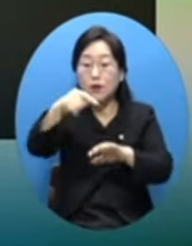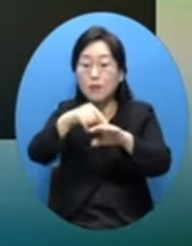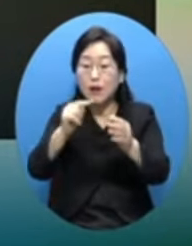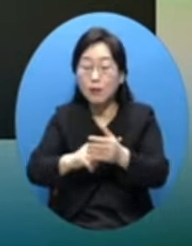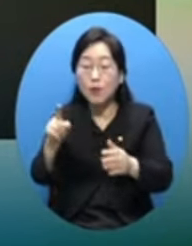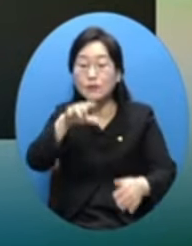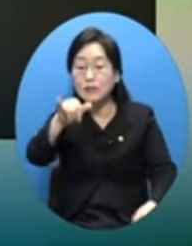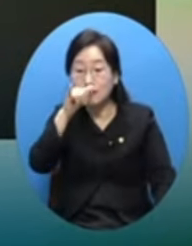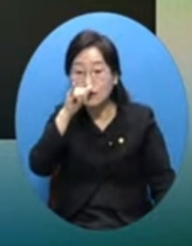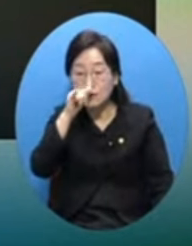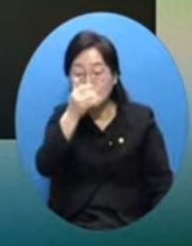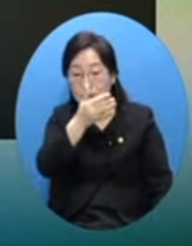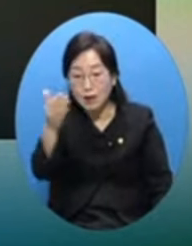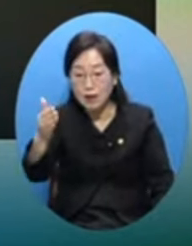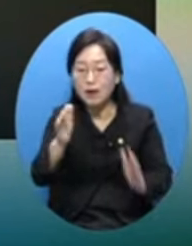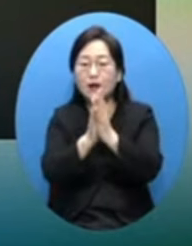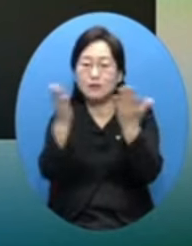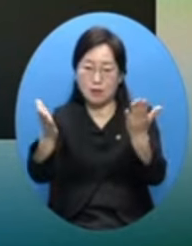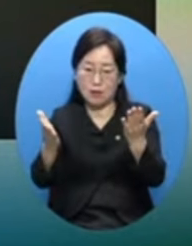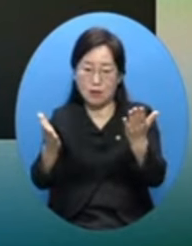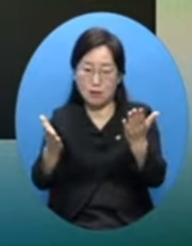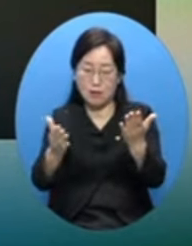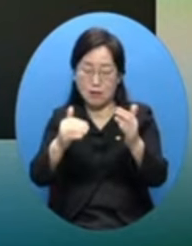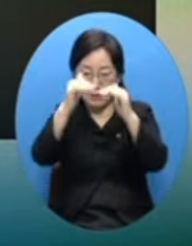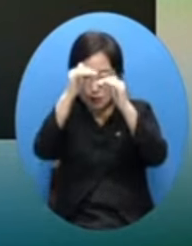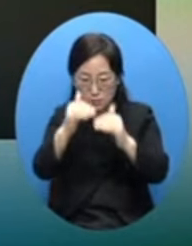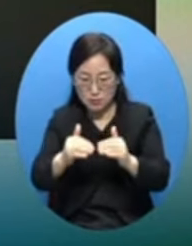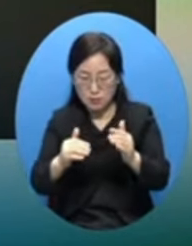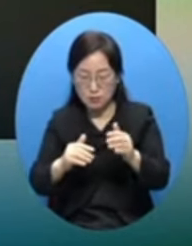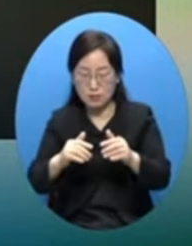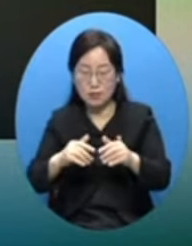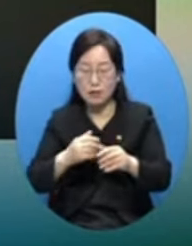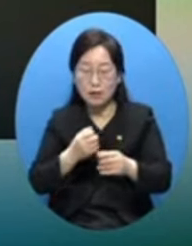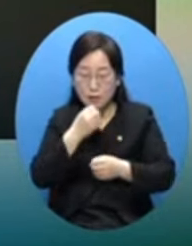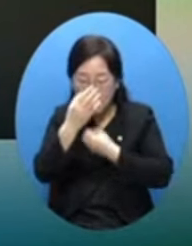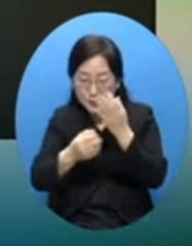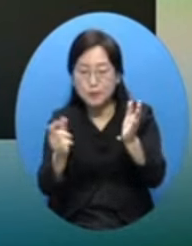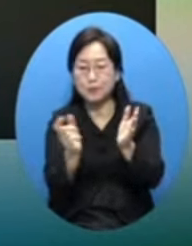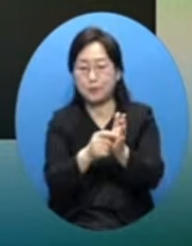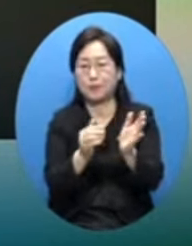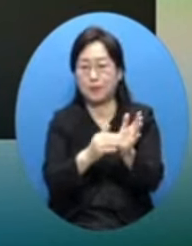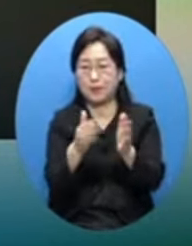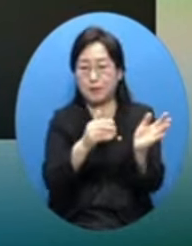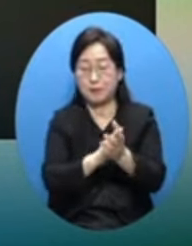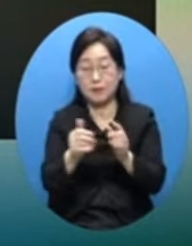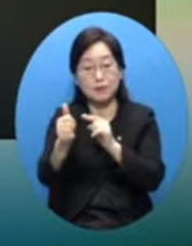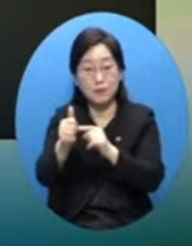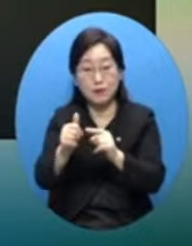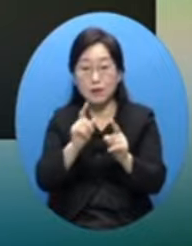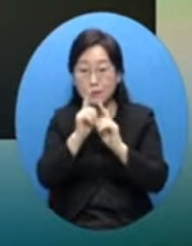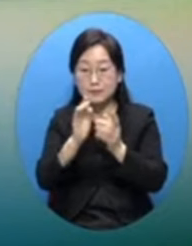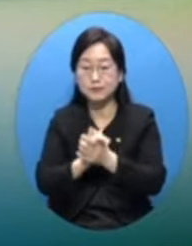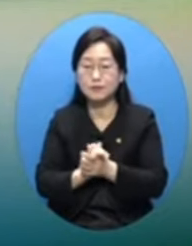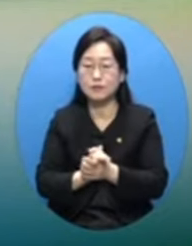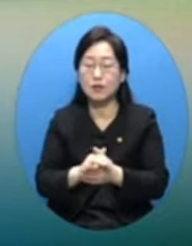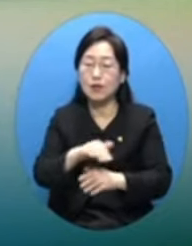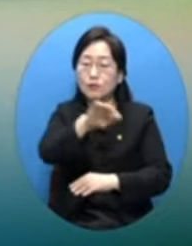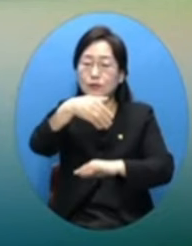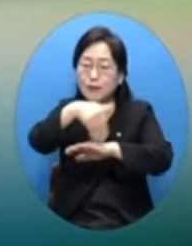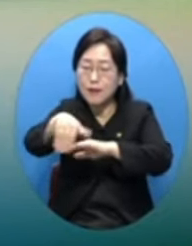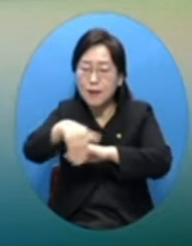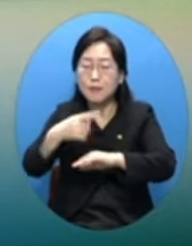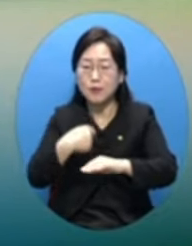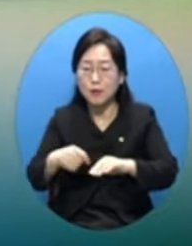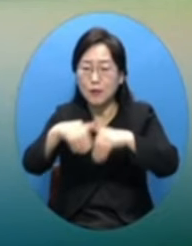있습니다 그는 순종과 믿음으로 역사하신 하나님을 늘 강조합니다 그 고백합니다 우리가 계획했던 모든 길이